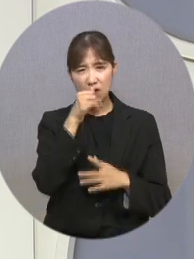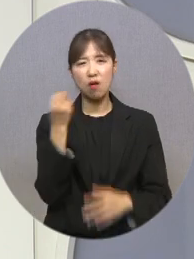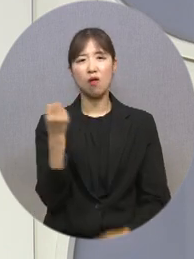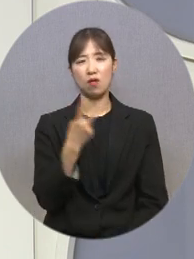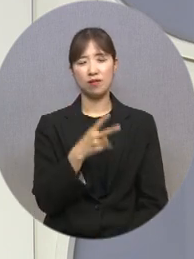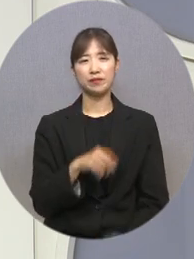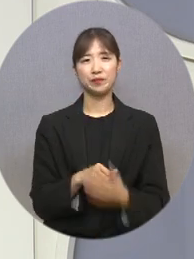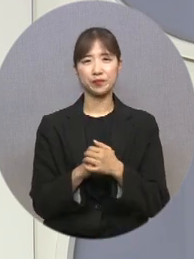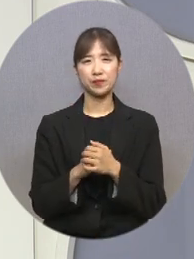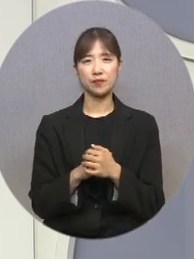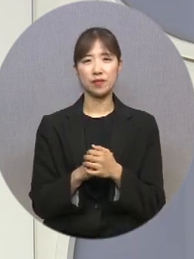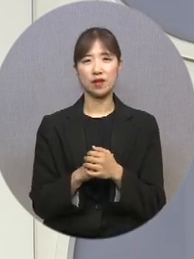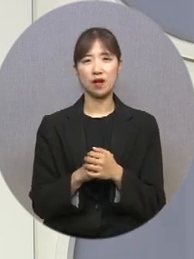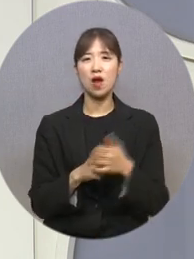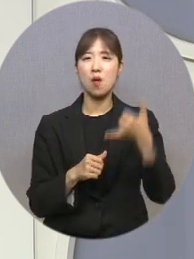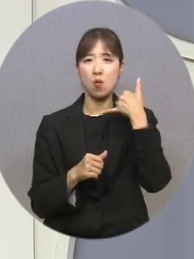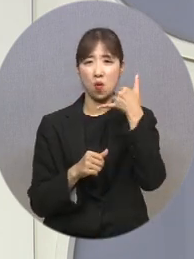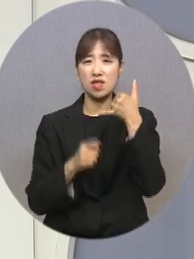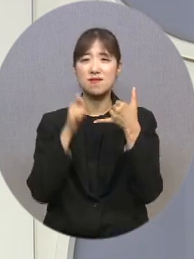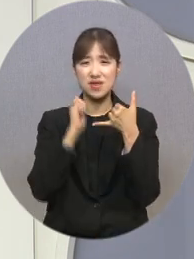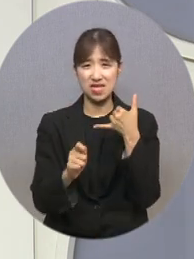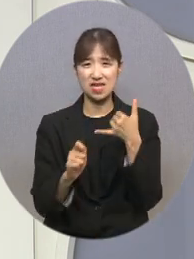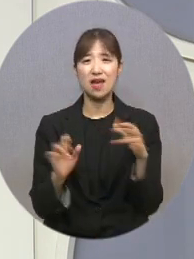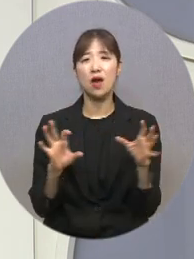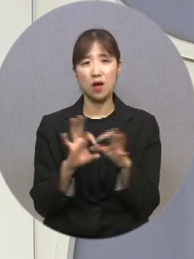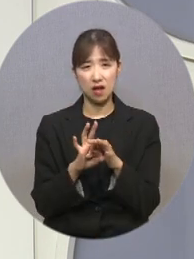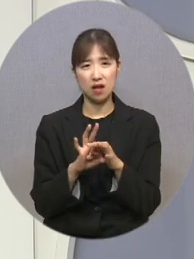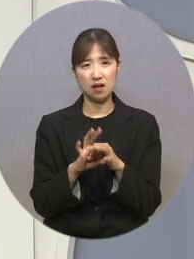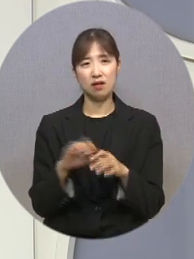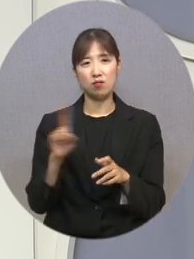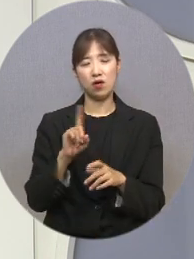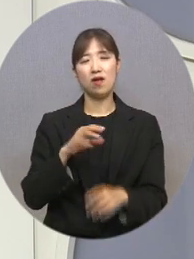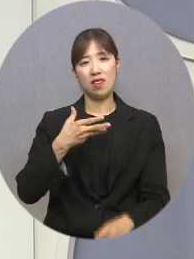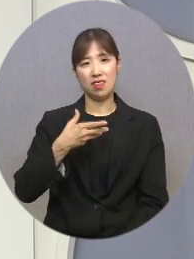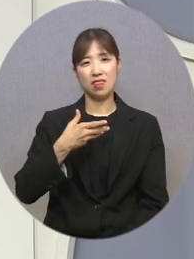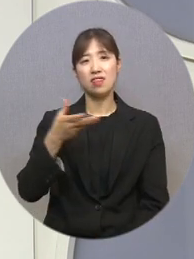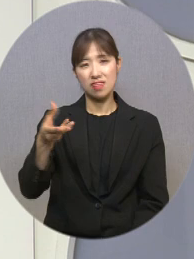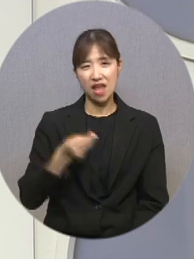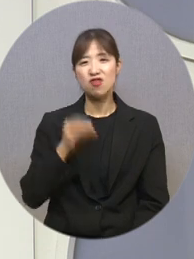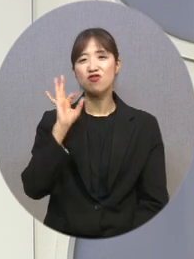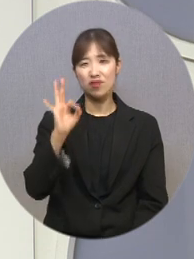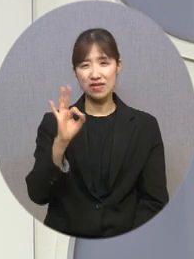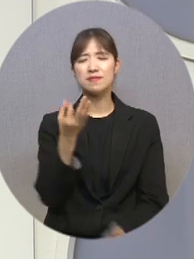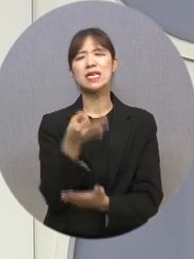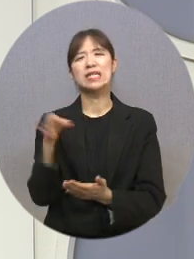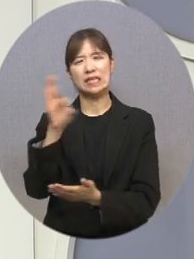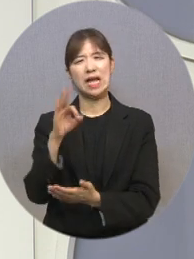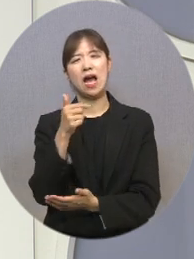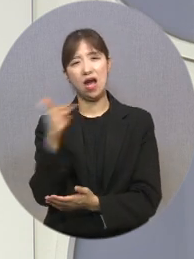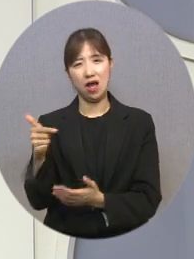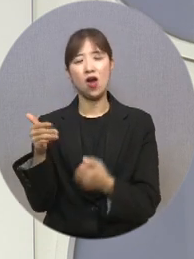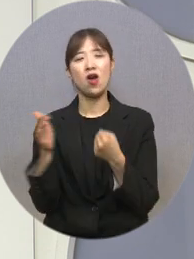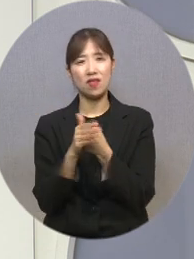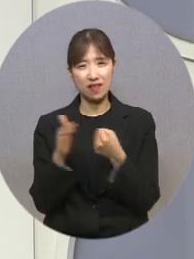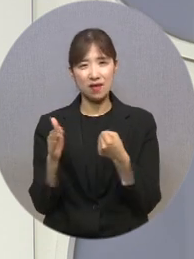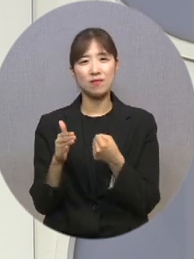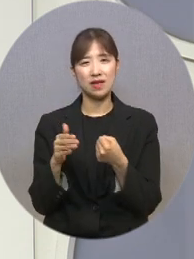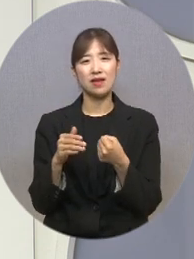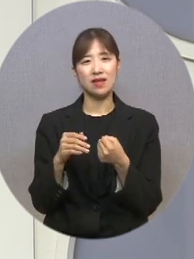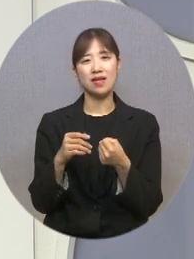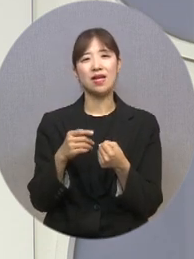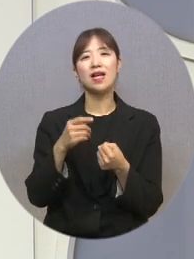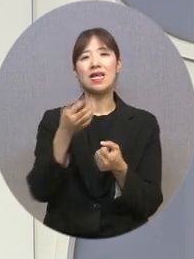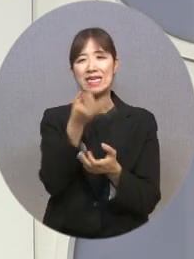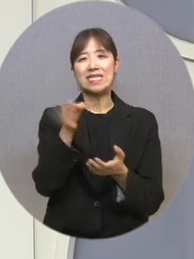이제 보이스피싱 관련해가지고 그 기존 대출금을 이제 좀 이렇게 이자가 높으니까 이제 좀 저금리로